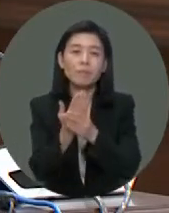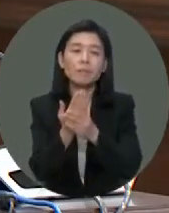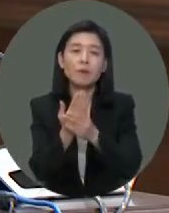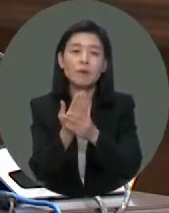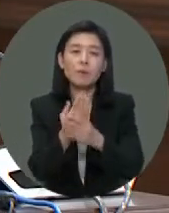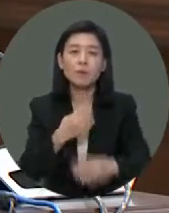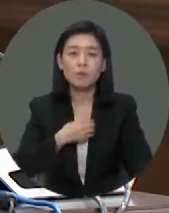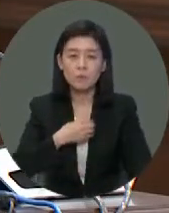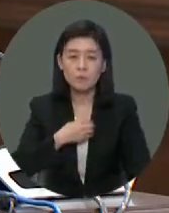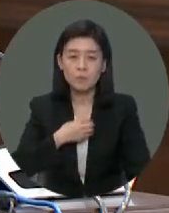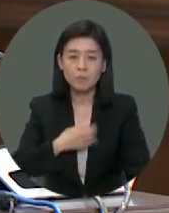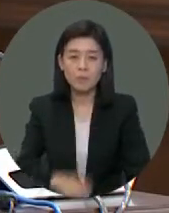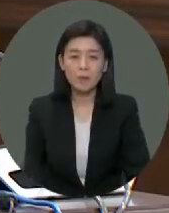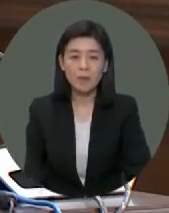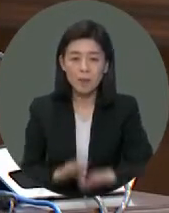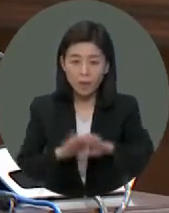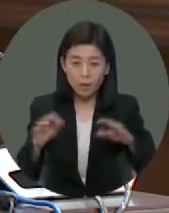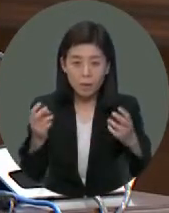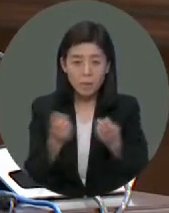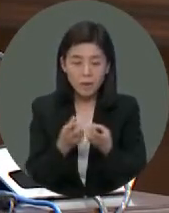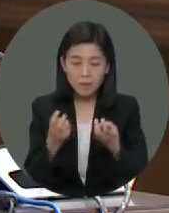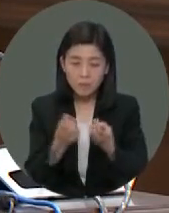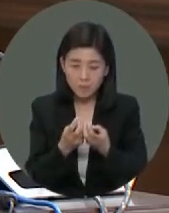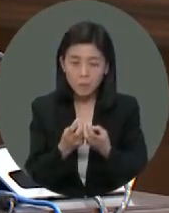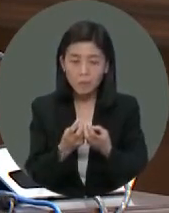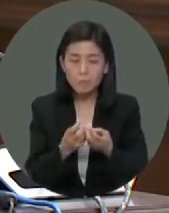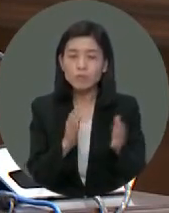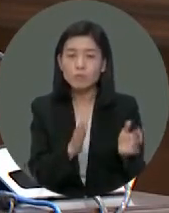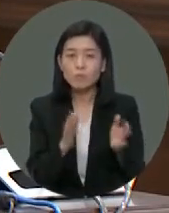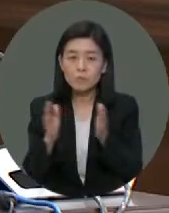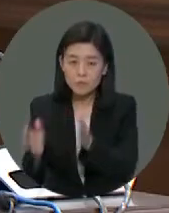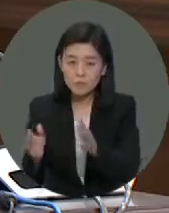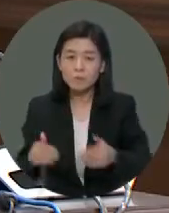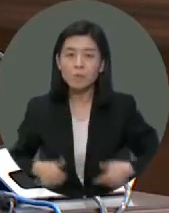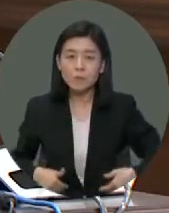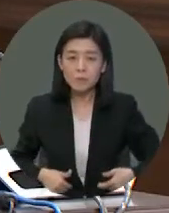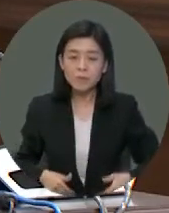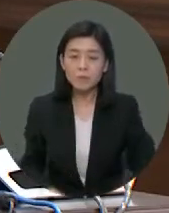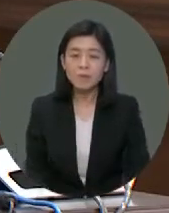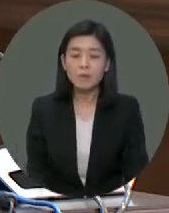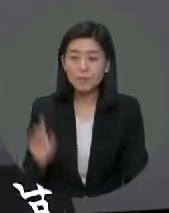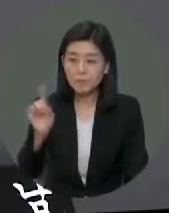보안 대책 이것도 철저하게 마련을 해야 된다고 생각하는데 어떻게 생각하십니까 회장님